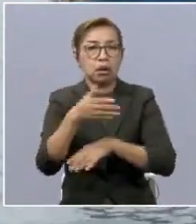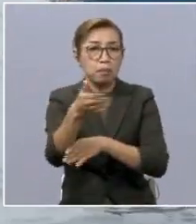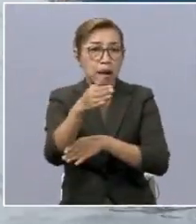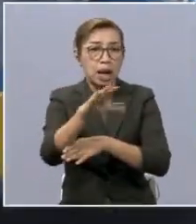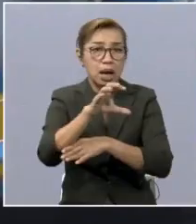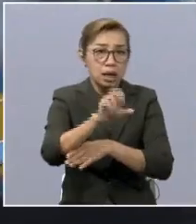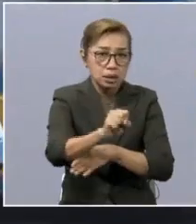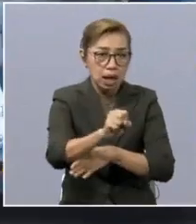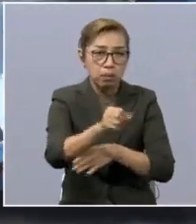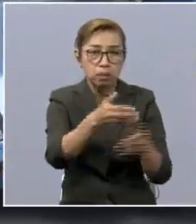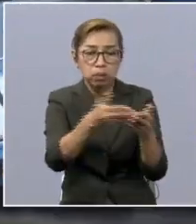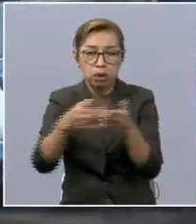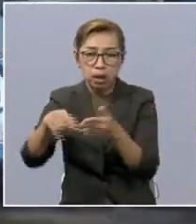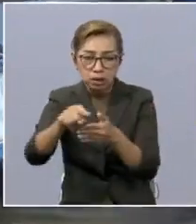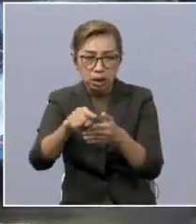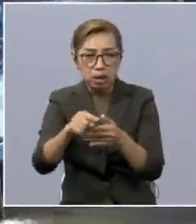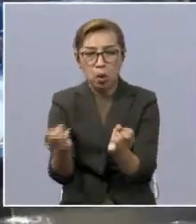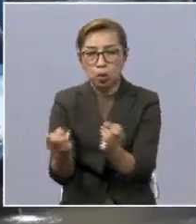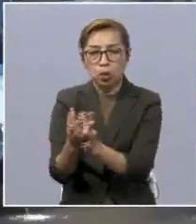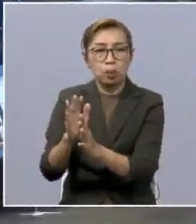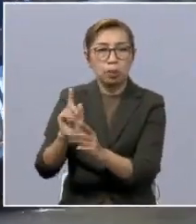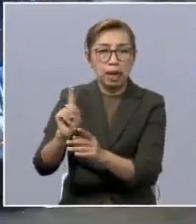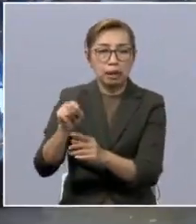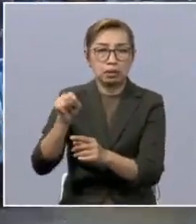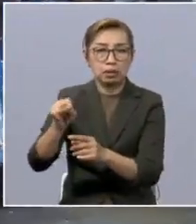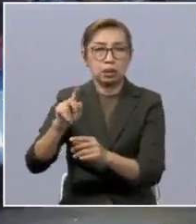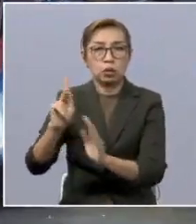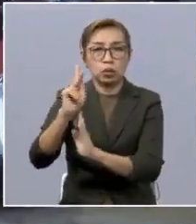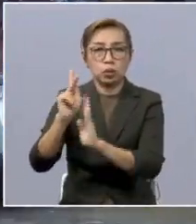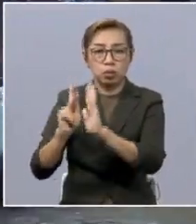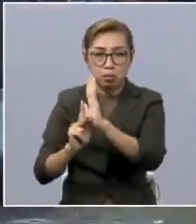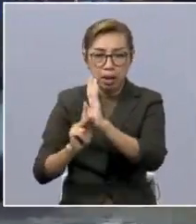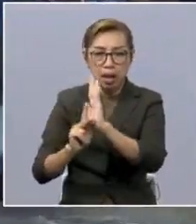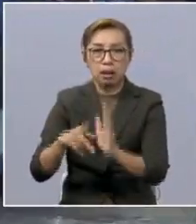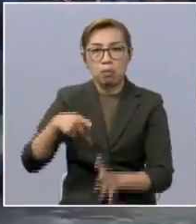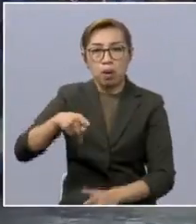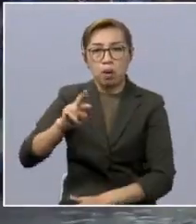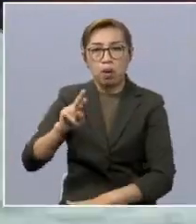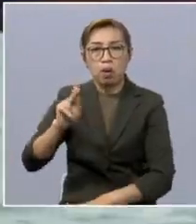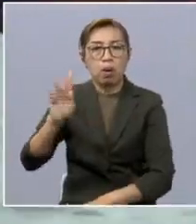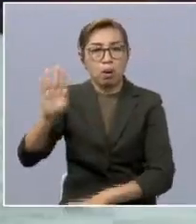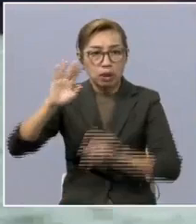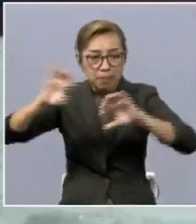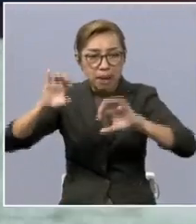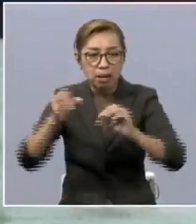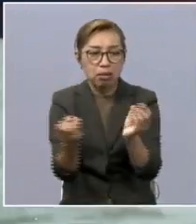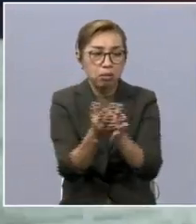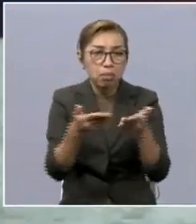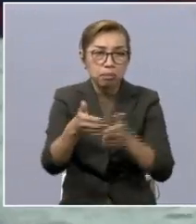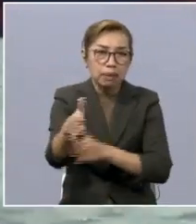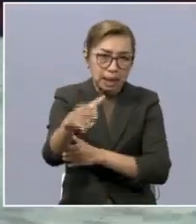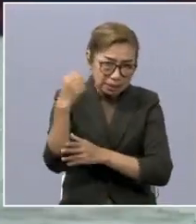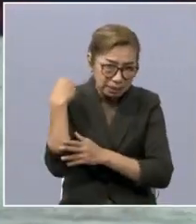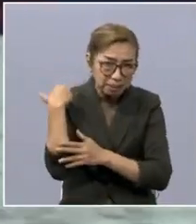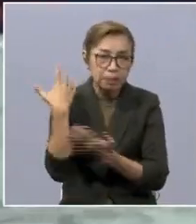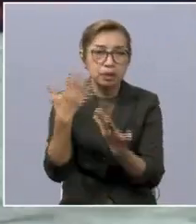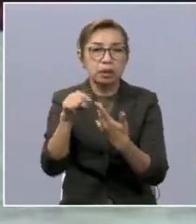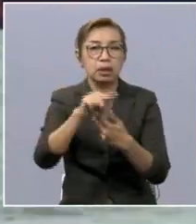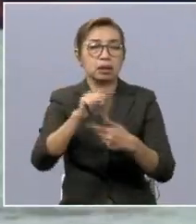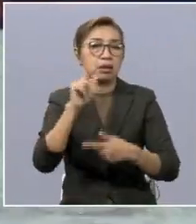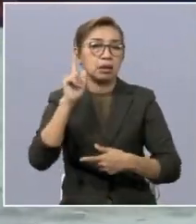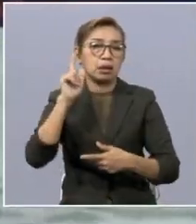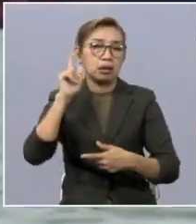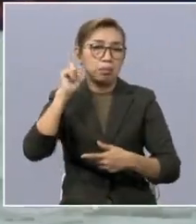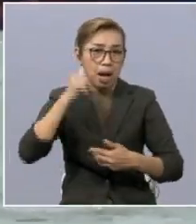งจากการตราพระราชกำหนดของรัฐบาลมีประเด็นเรื่องของกลุ่มมารดาตั้งครรภ์เด็กแรกเกิดที่ยังไม่ได้รับสวัสดิการการยก